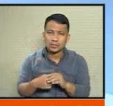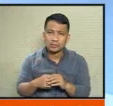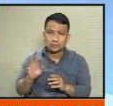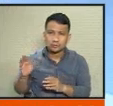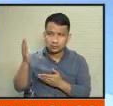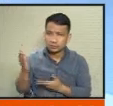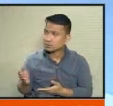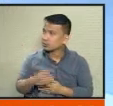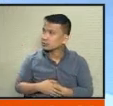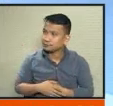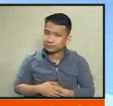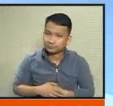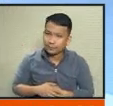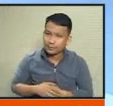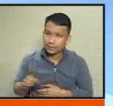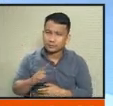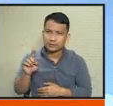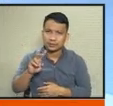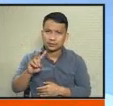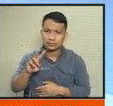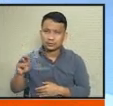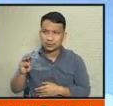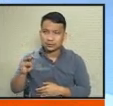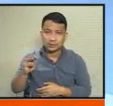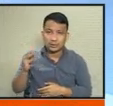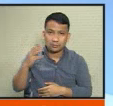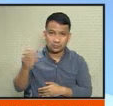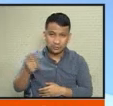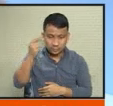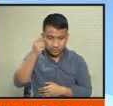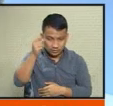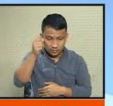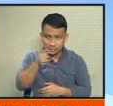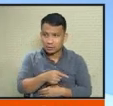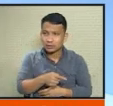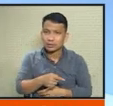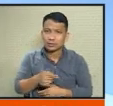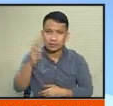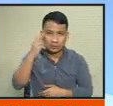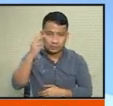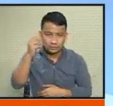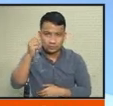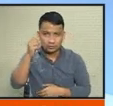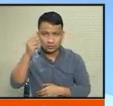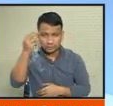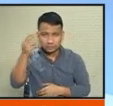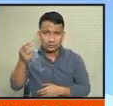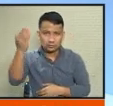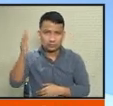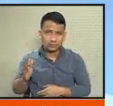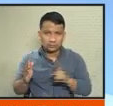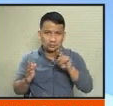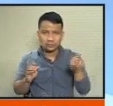Siya ba ang Diyos? Yan pong inis na tanong ng isang vice mayor sa isang bahay sa Batangas, kay FIWOX Head Renato Solidum. Siyempre, hindi siya Diyos.